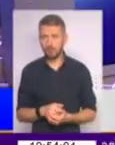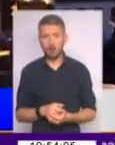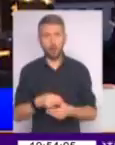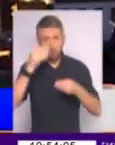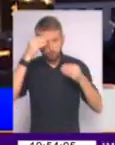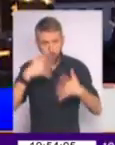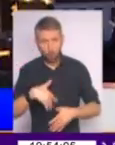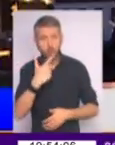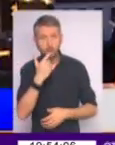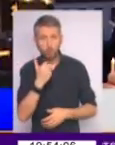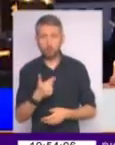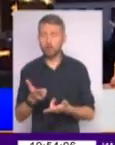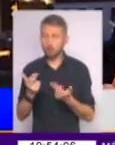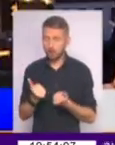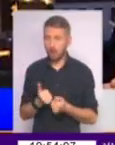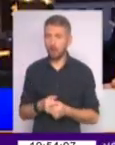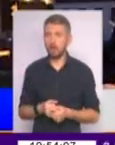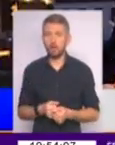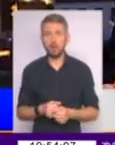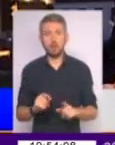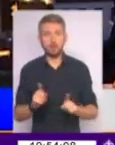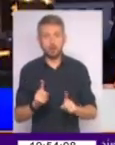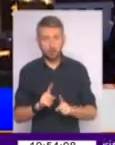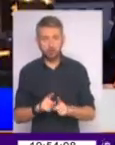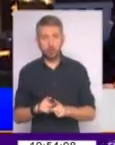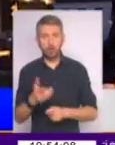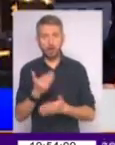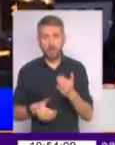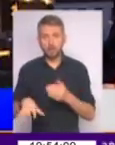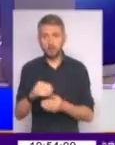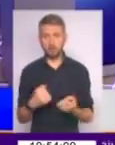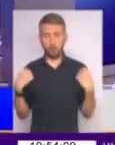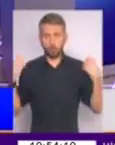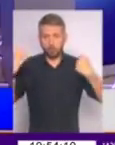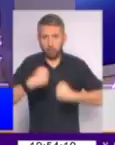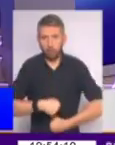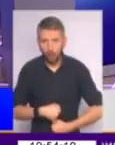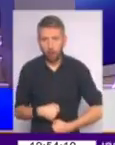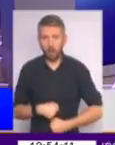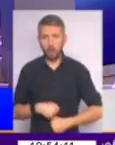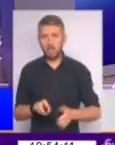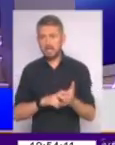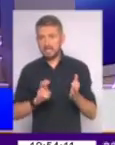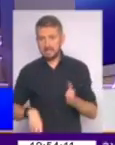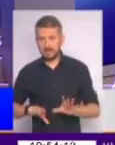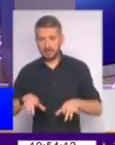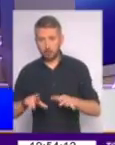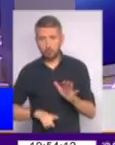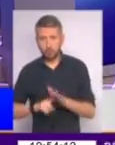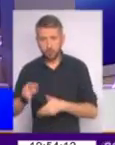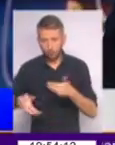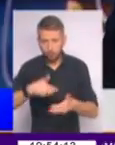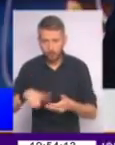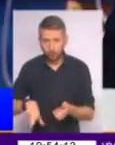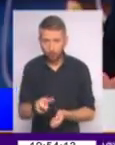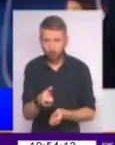Да, потім і кров'ю. Так що ви пропонуєте зараз одягнути всім фуфайки, вийти з лексусів і почати копати дороги? Безусловно,